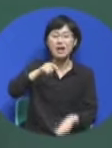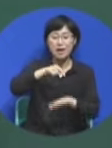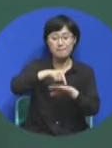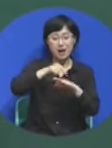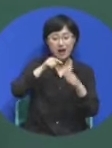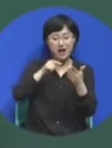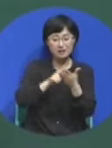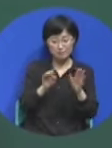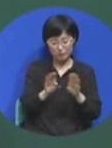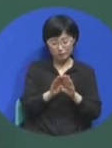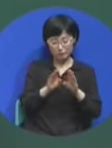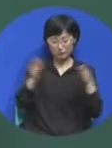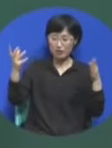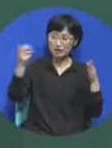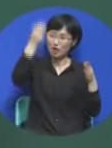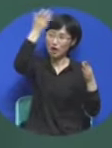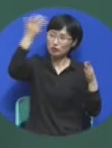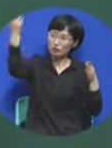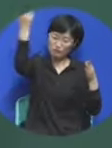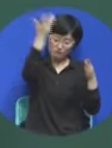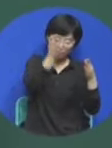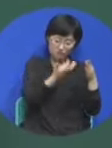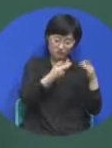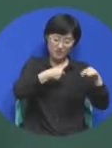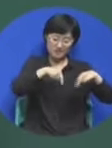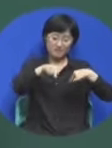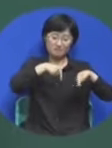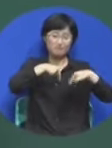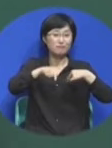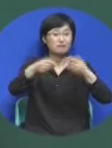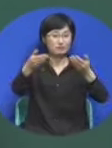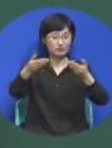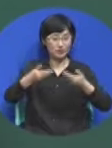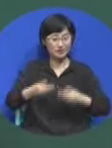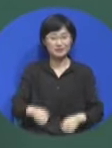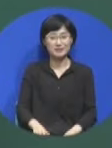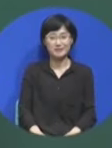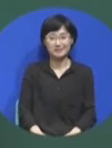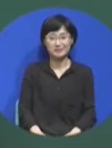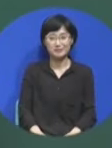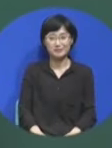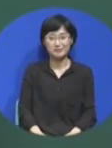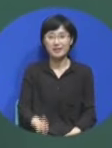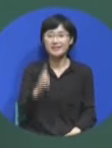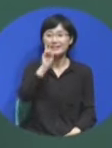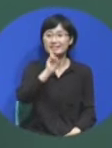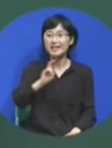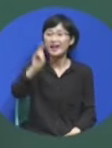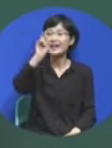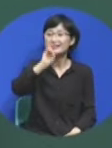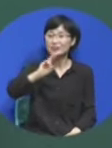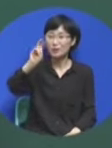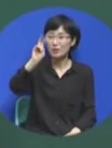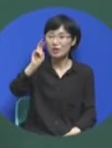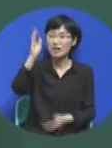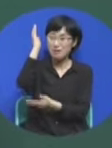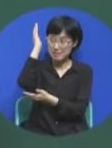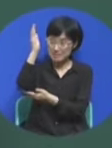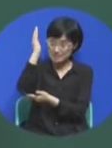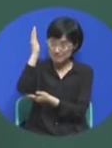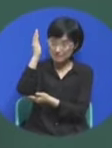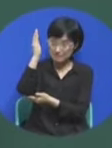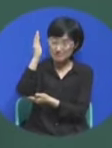마음 심령 속에요 성령께서 역사하세요. 찬송할 때那个心灵圣灵来做工. 찬송을 통해서도 말씀을 통해서도